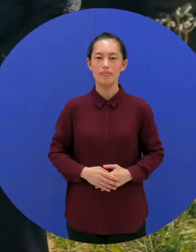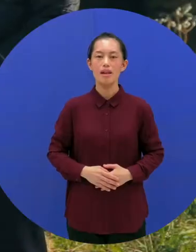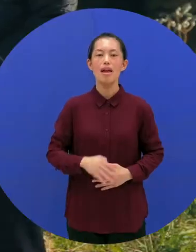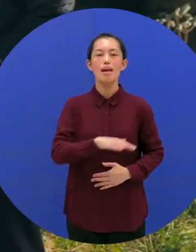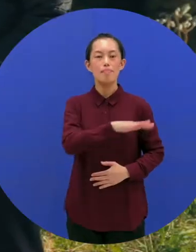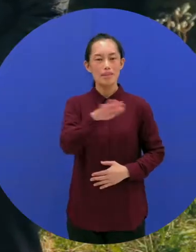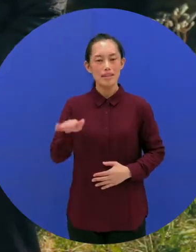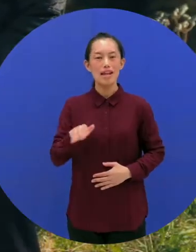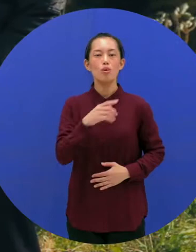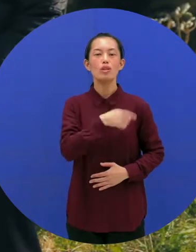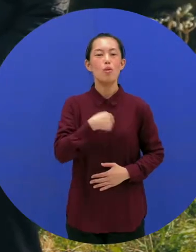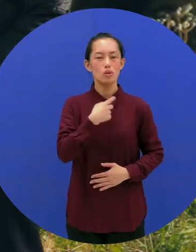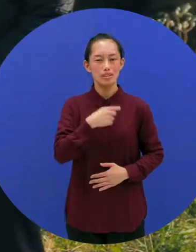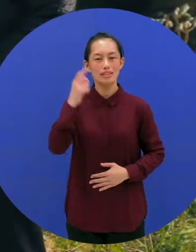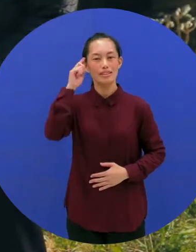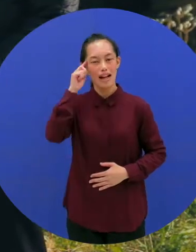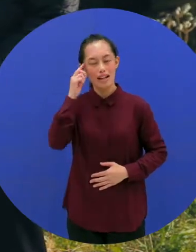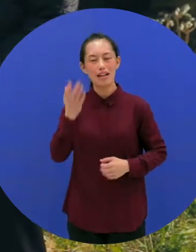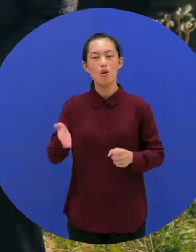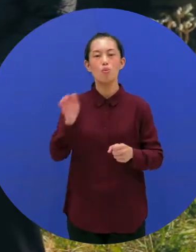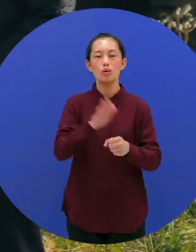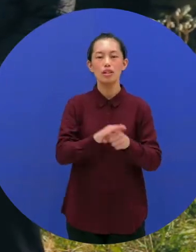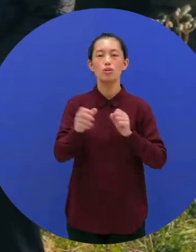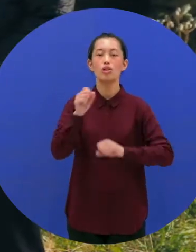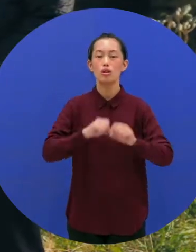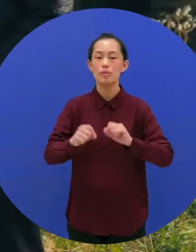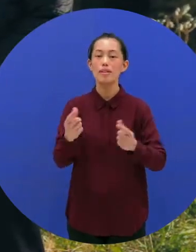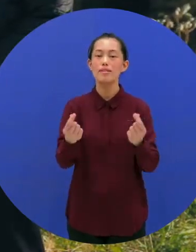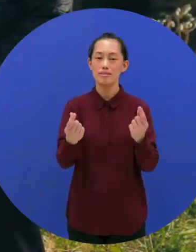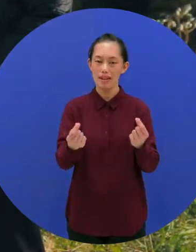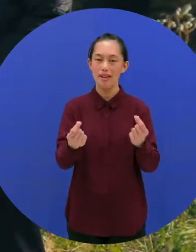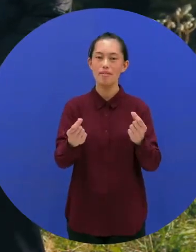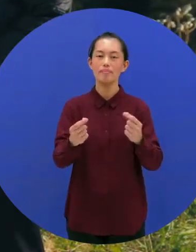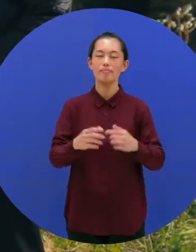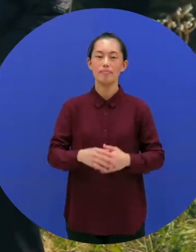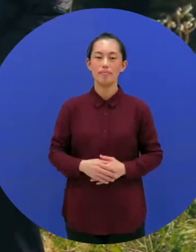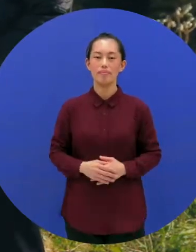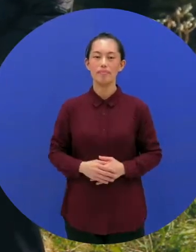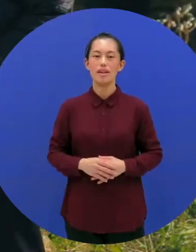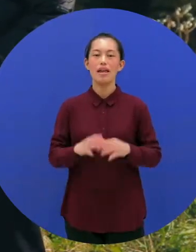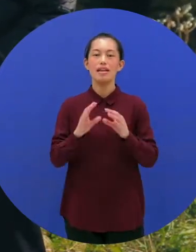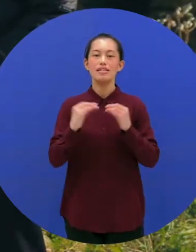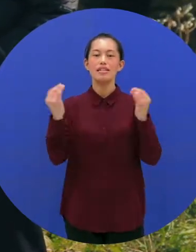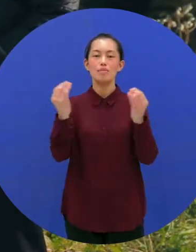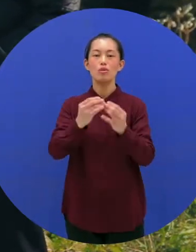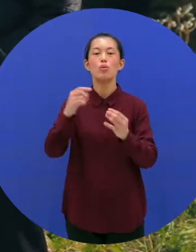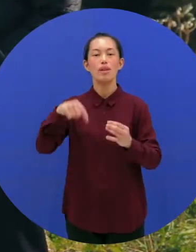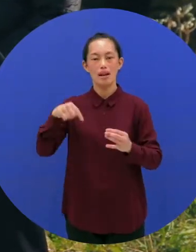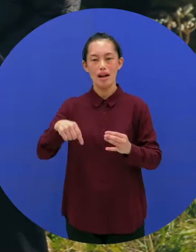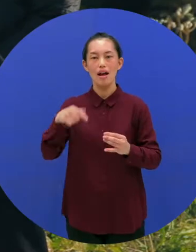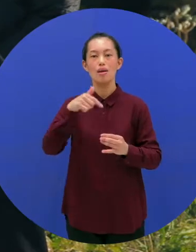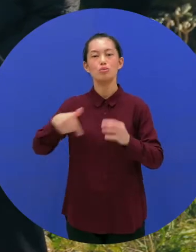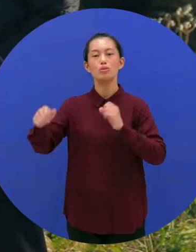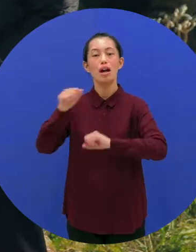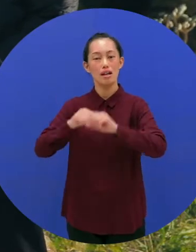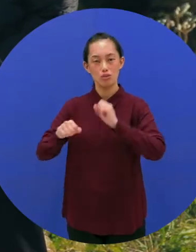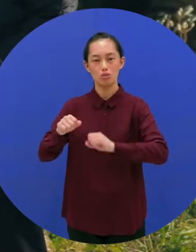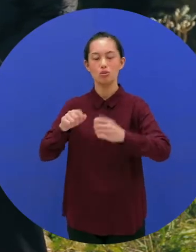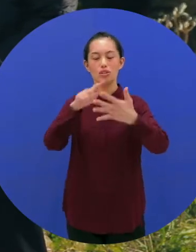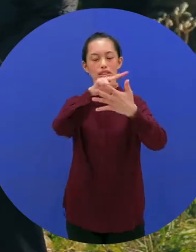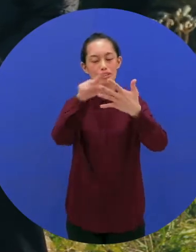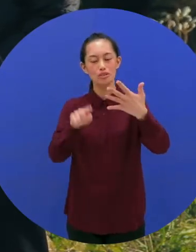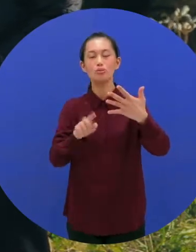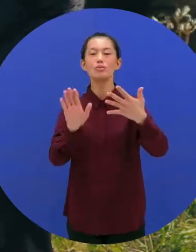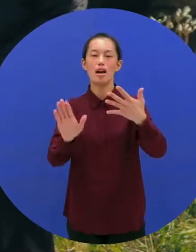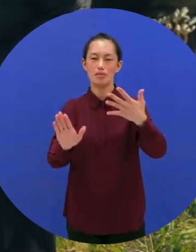。 皆さんの思いが詰まった取り組みなんですね。チーム田原にはご当地部やトレイル部など5つの部